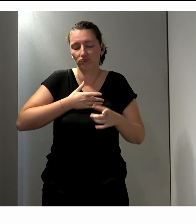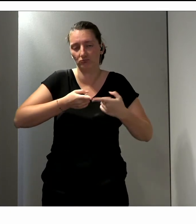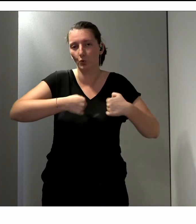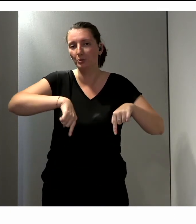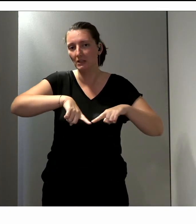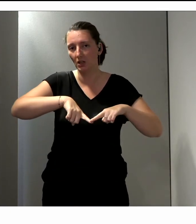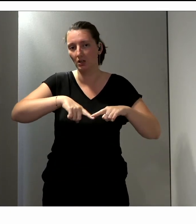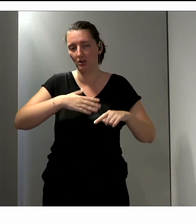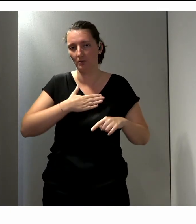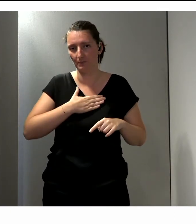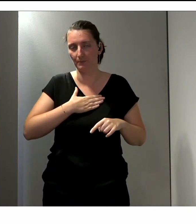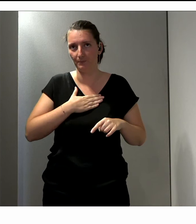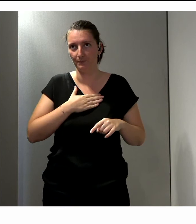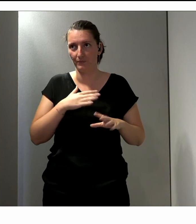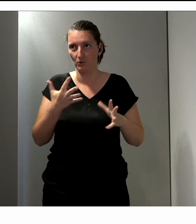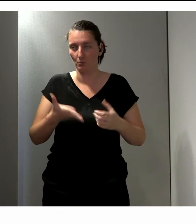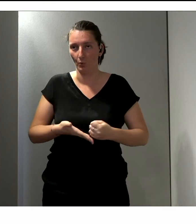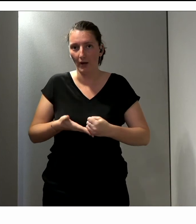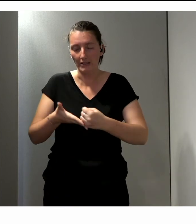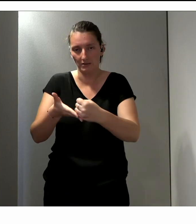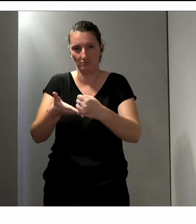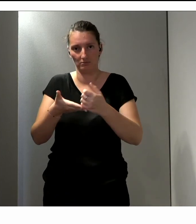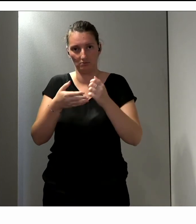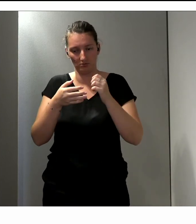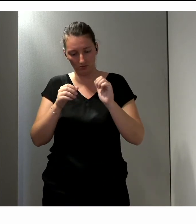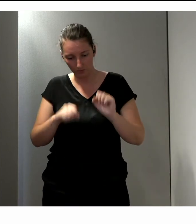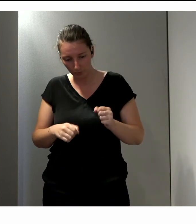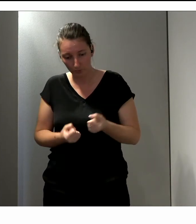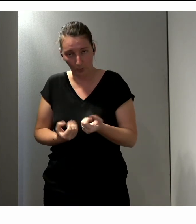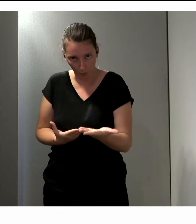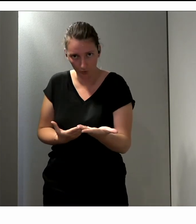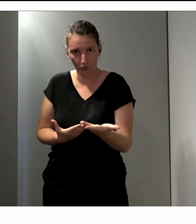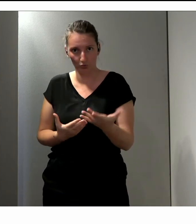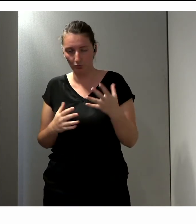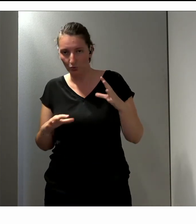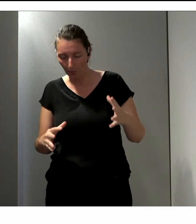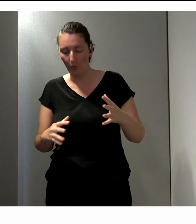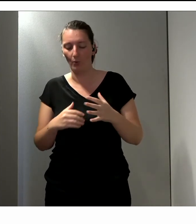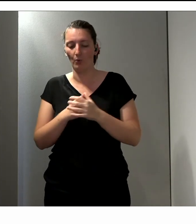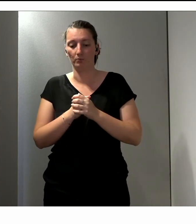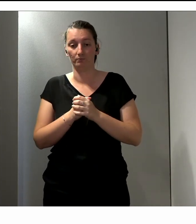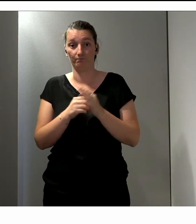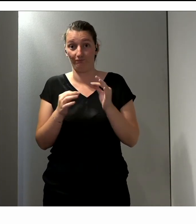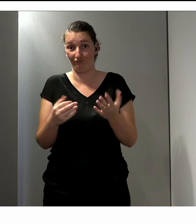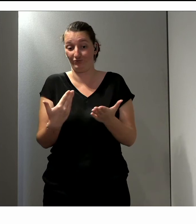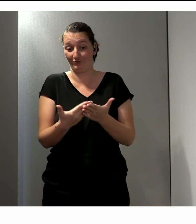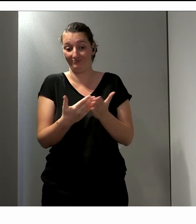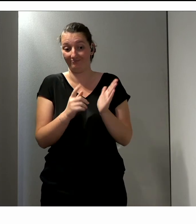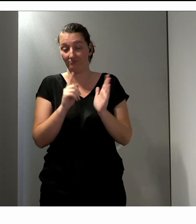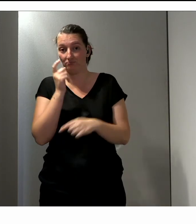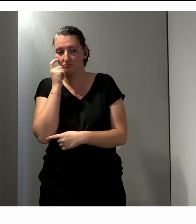l'aide que le comité propose, ce sont les